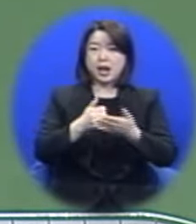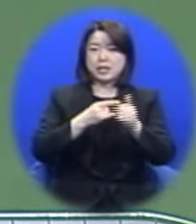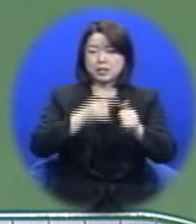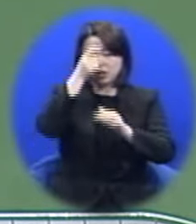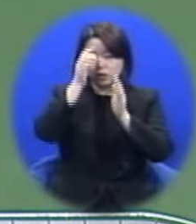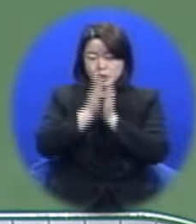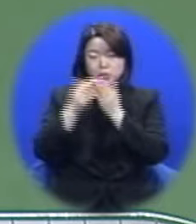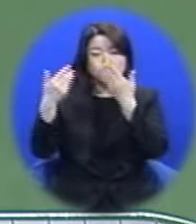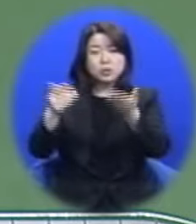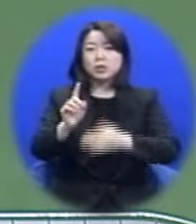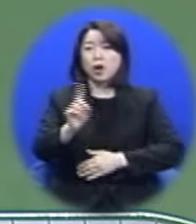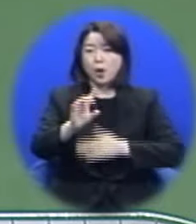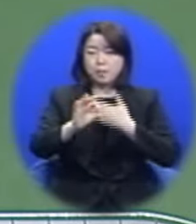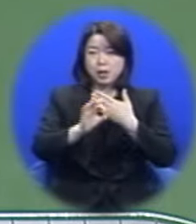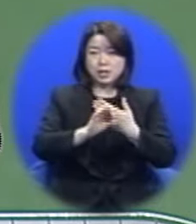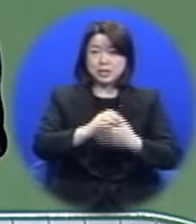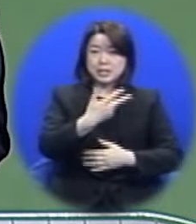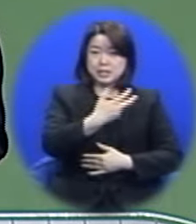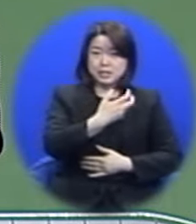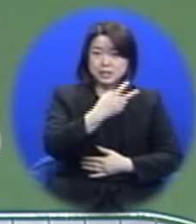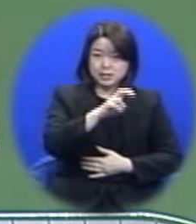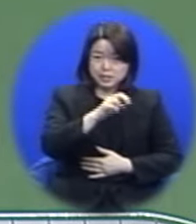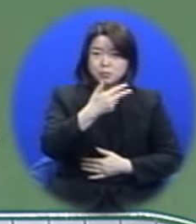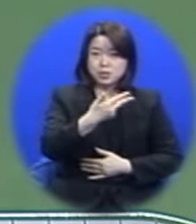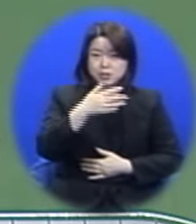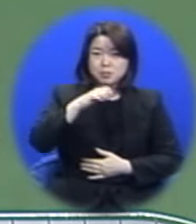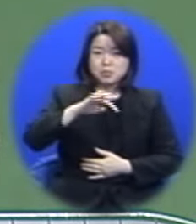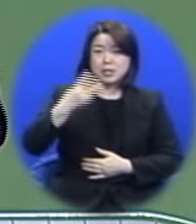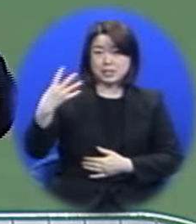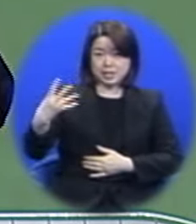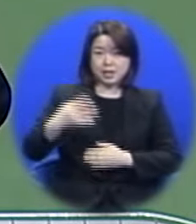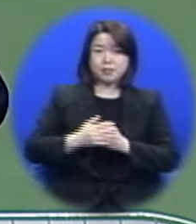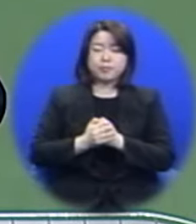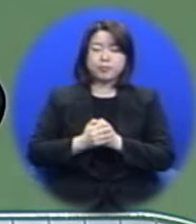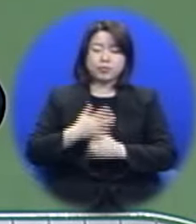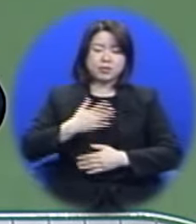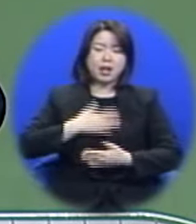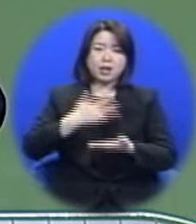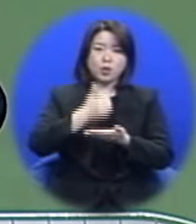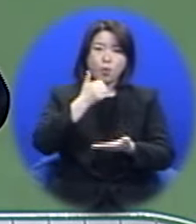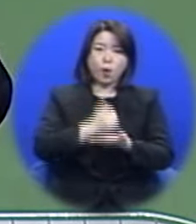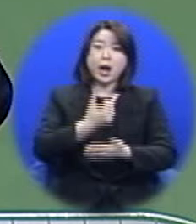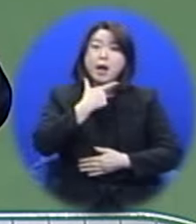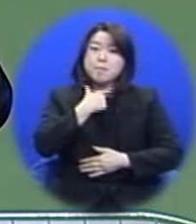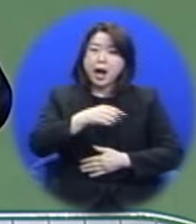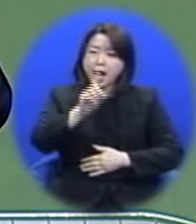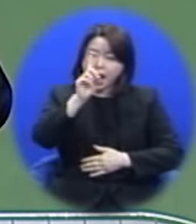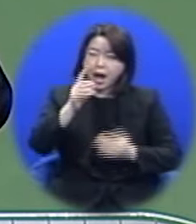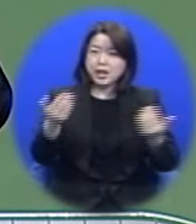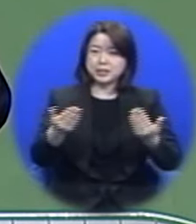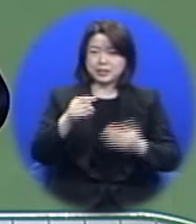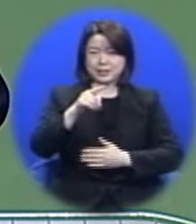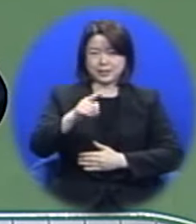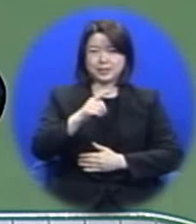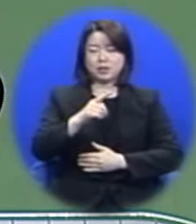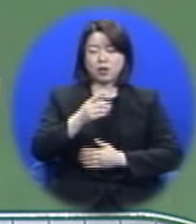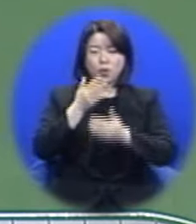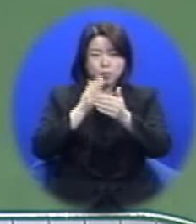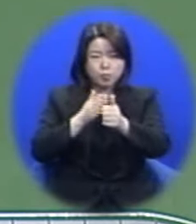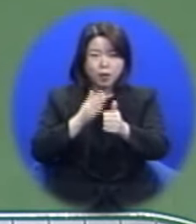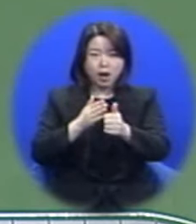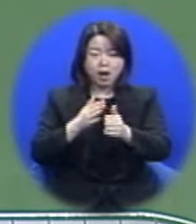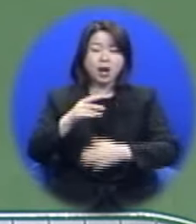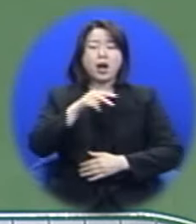기도합니다. 시편 27편 4절에 내가 여호와께 바라는 한 가지 일 그것을 구하리니 곧 내가